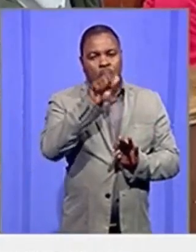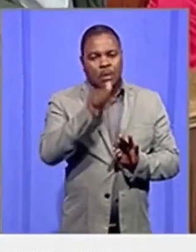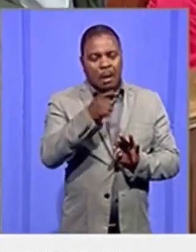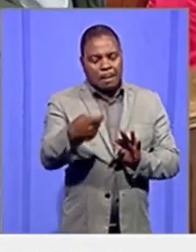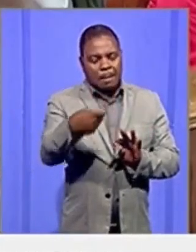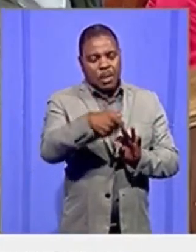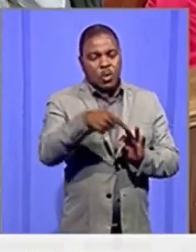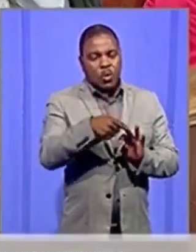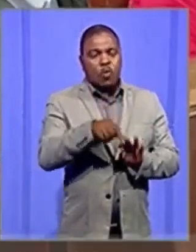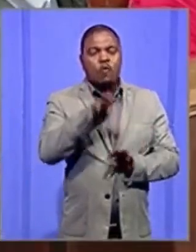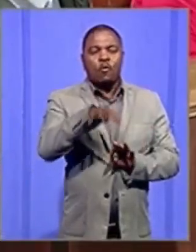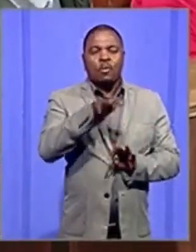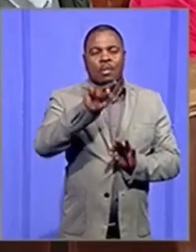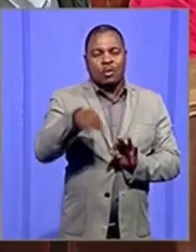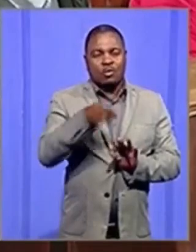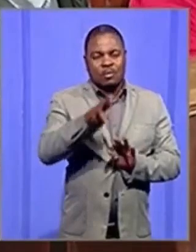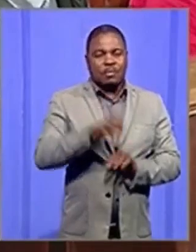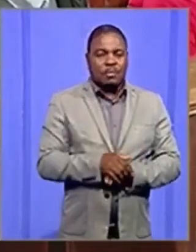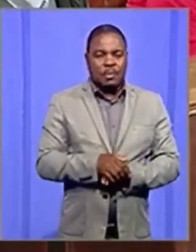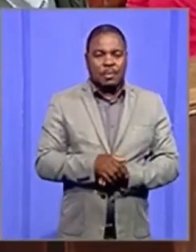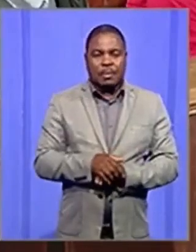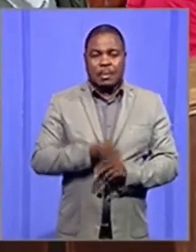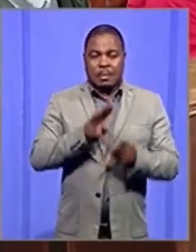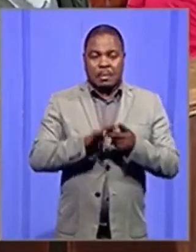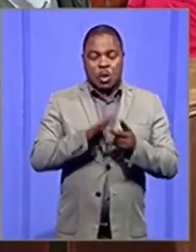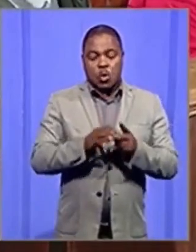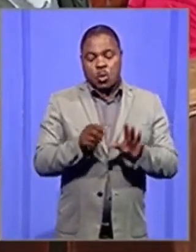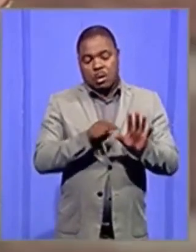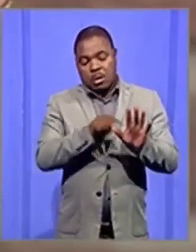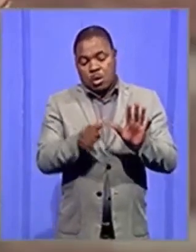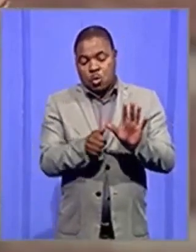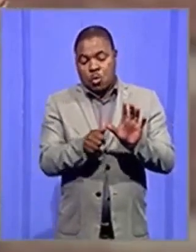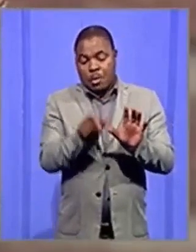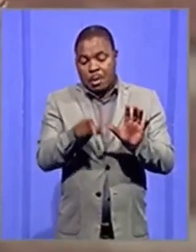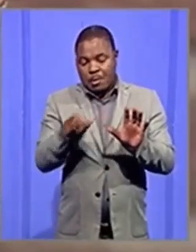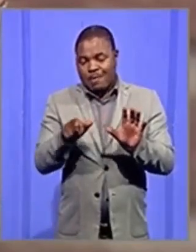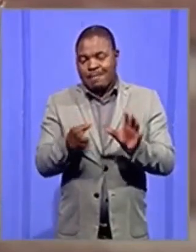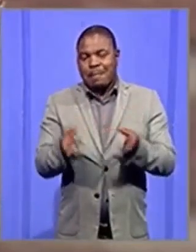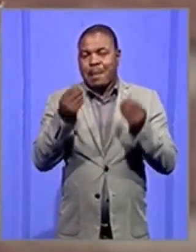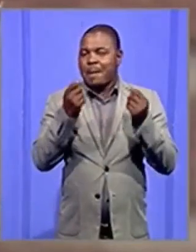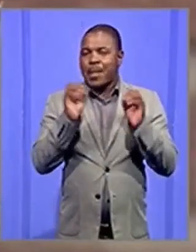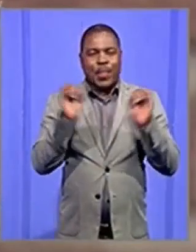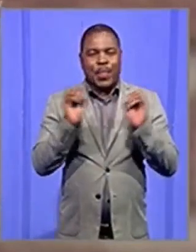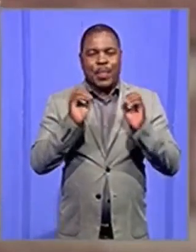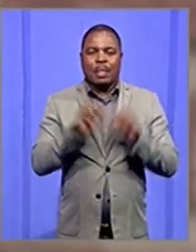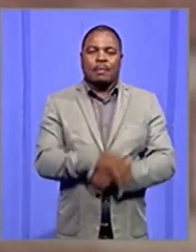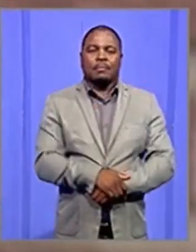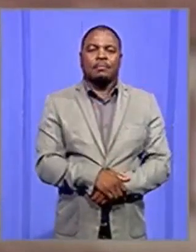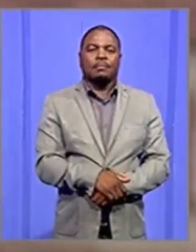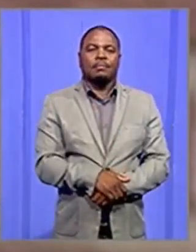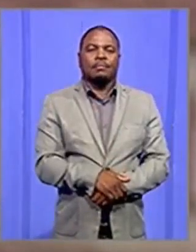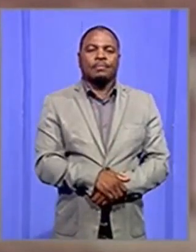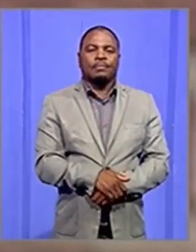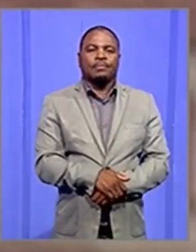le 14. Balatofadiwa ba le babedi ga ba bona tuelo. Kamogelo Siekwi, SABC News, Bloemfontein.